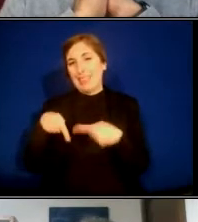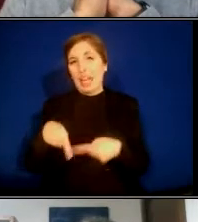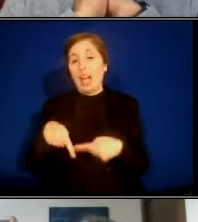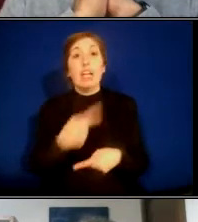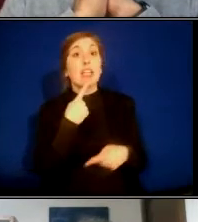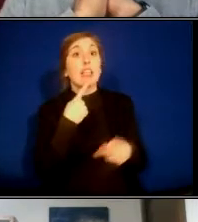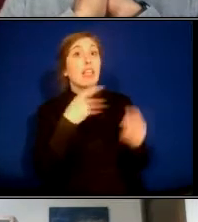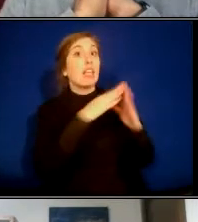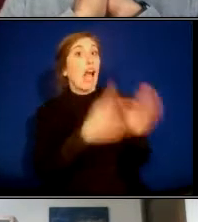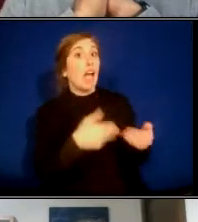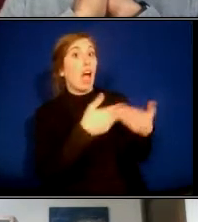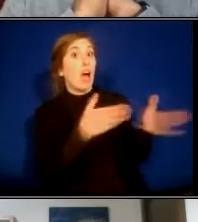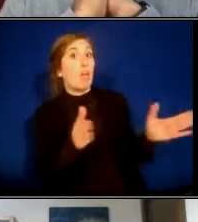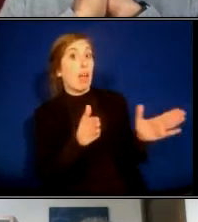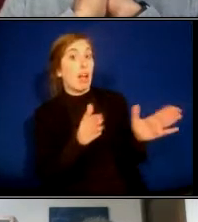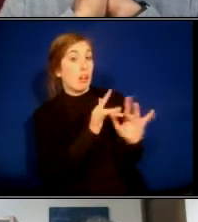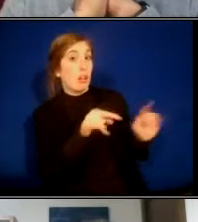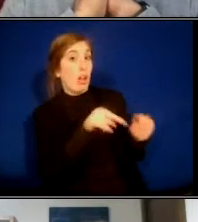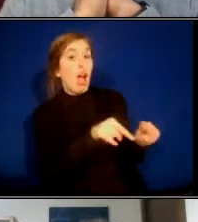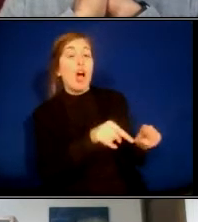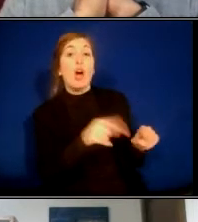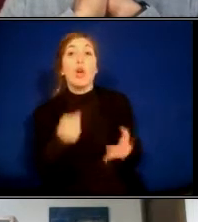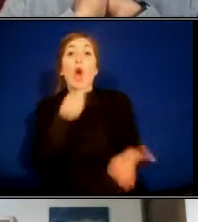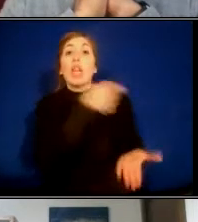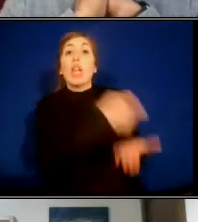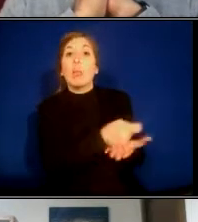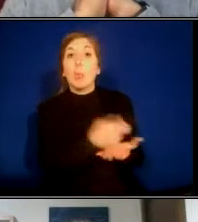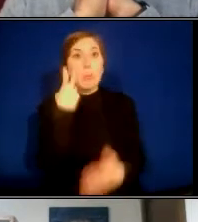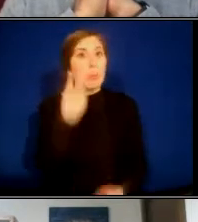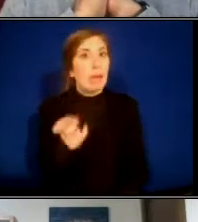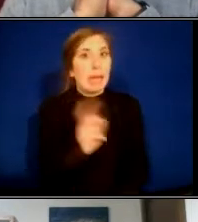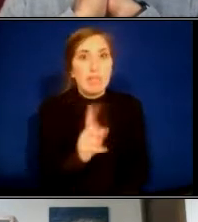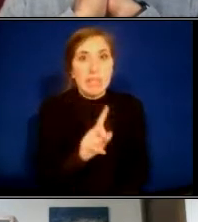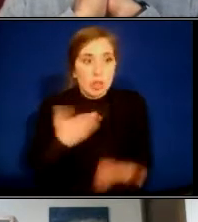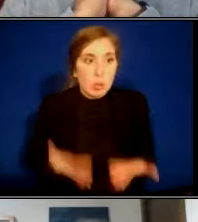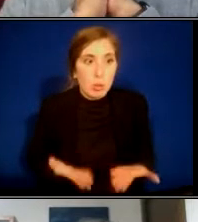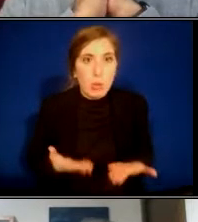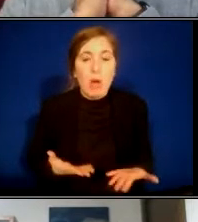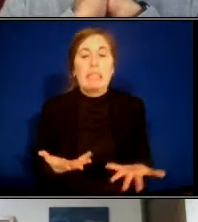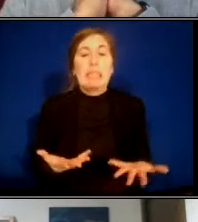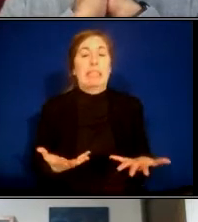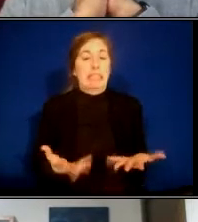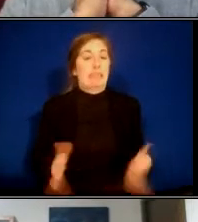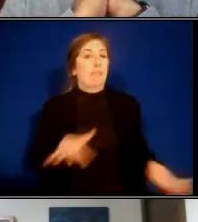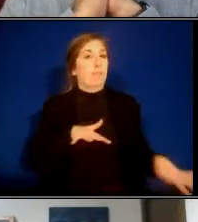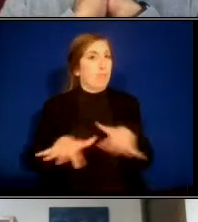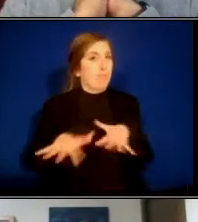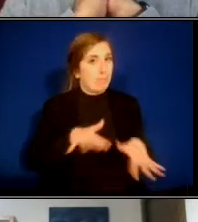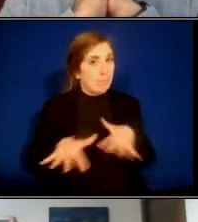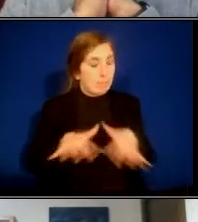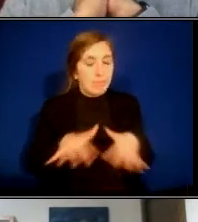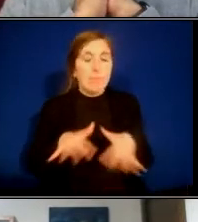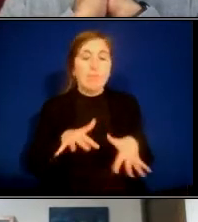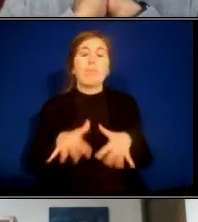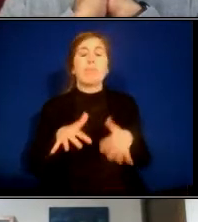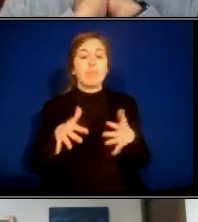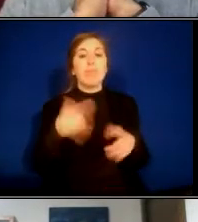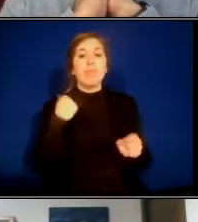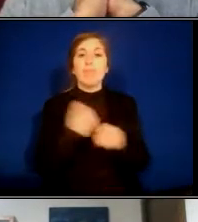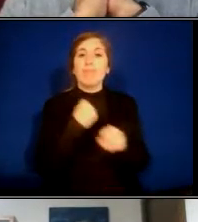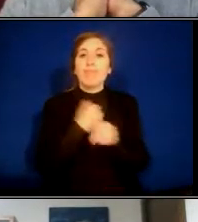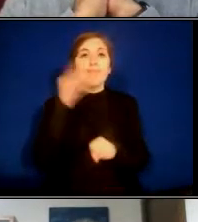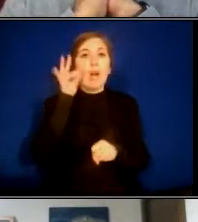questo contributo non è previsto, e quindi stiamo anche lavorando per ragionare su un